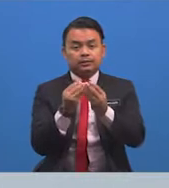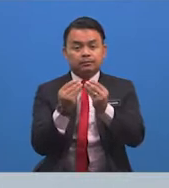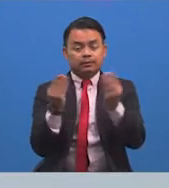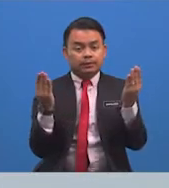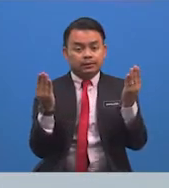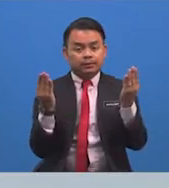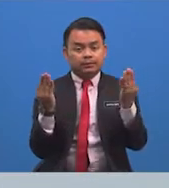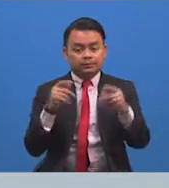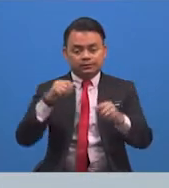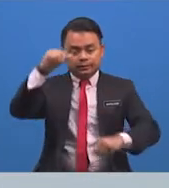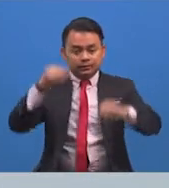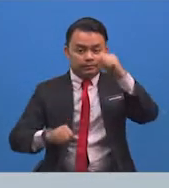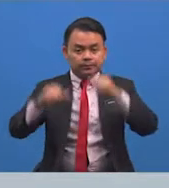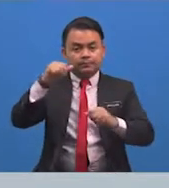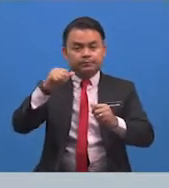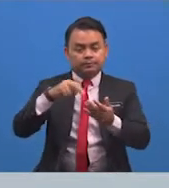penyahutanan,